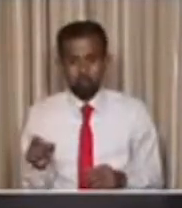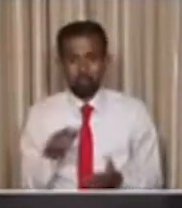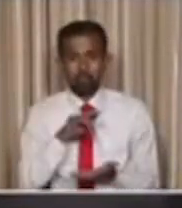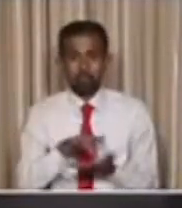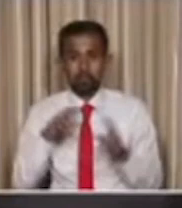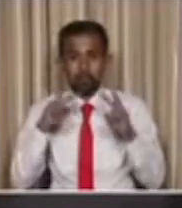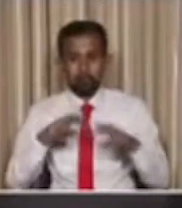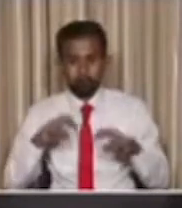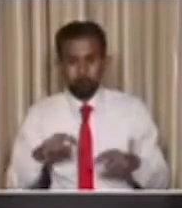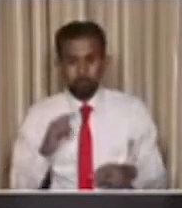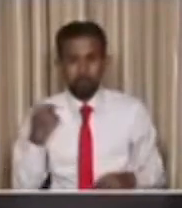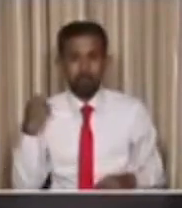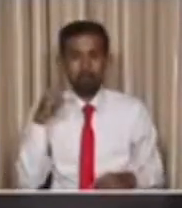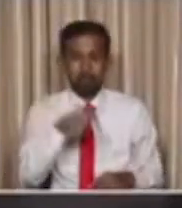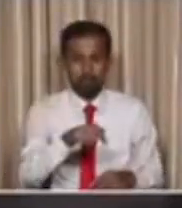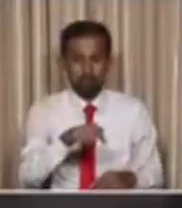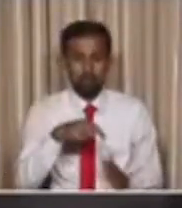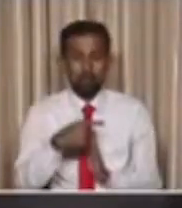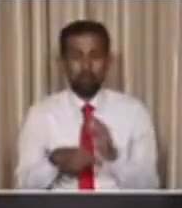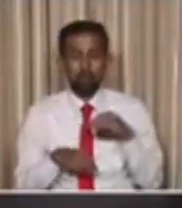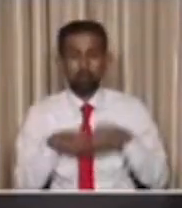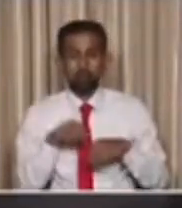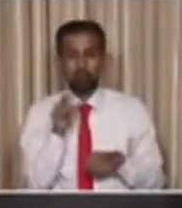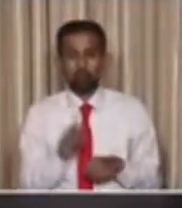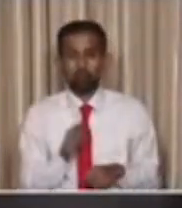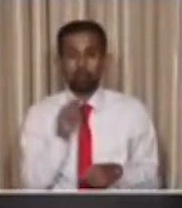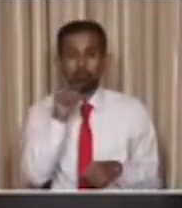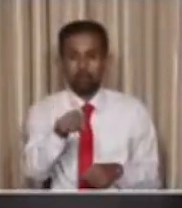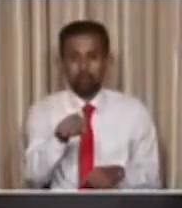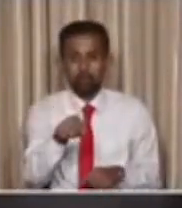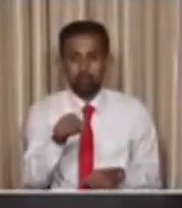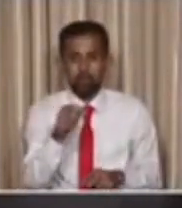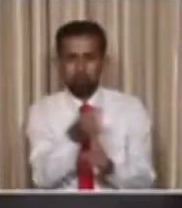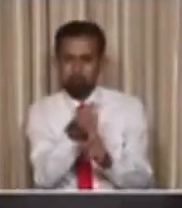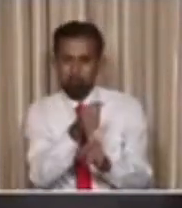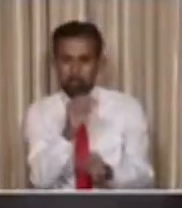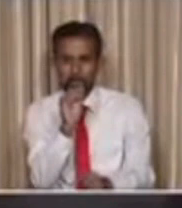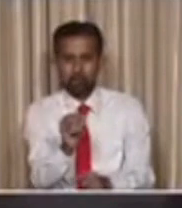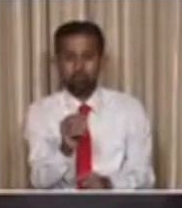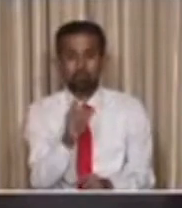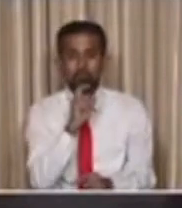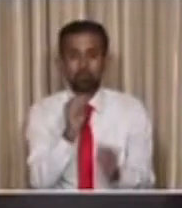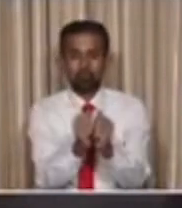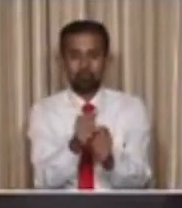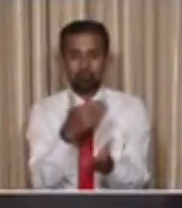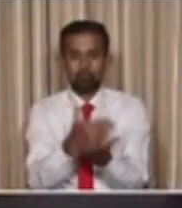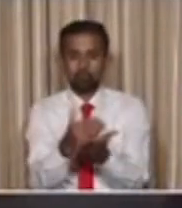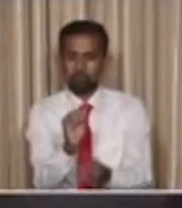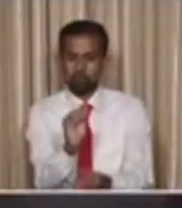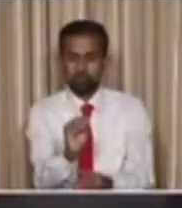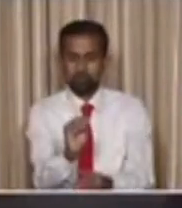ස්ථානීය පරීක්ෂණයක් කරන්න යනකොට මේ රටේ දේශපාලකය ගිහිල්ලා එතන බලපෑම් කරනවනන්ගේ අධිකරණ ක්‍රියාවලියට බාධා